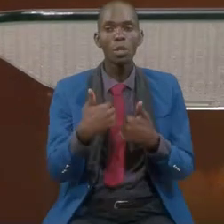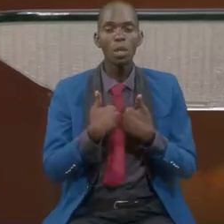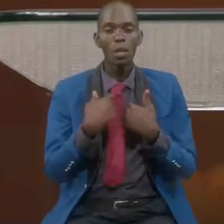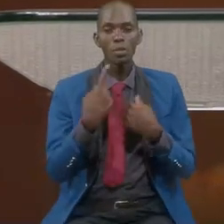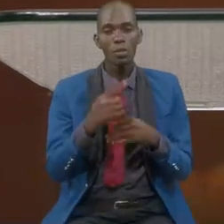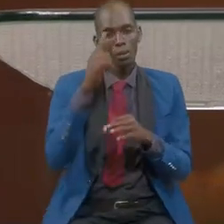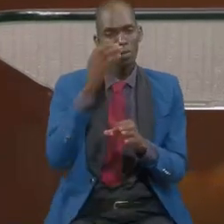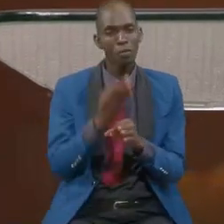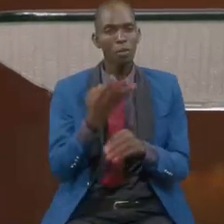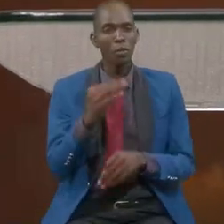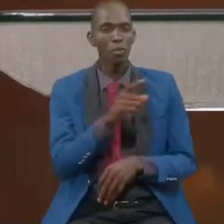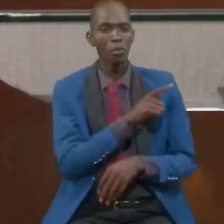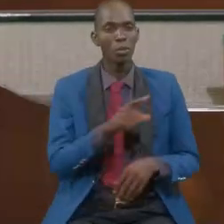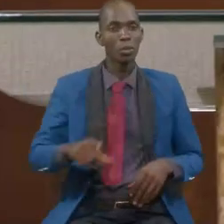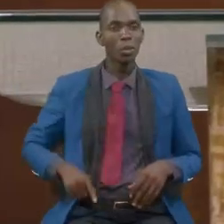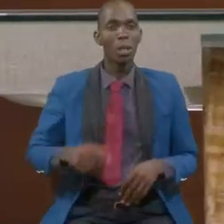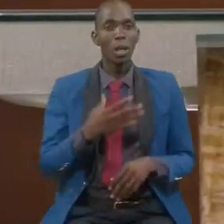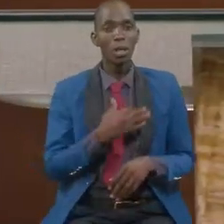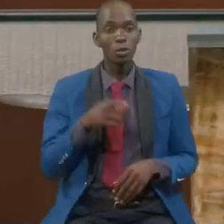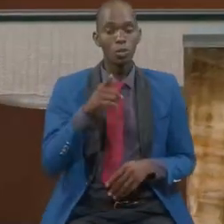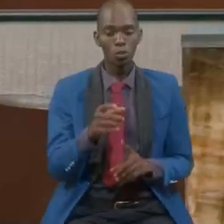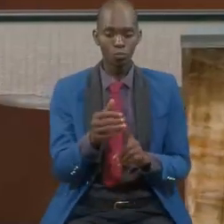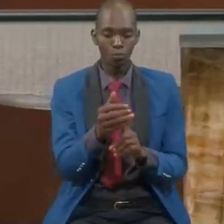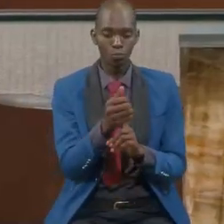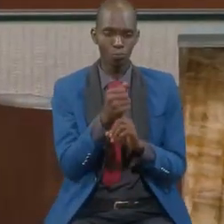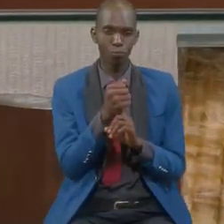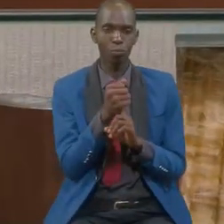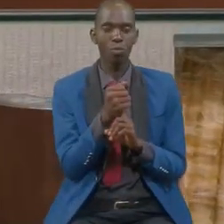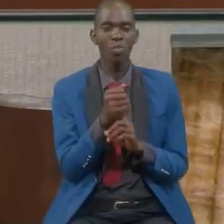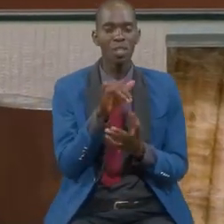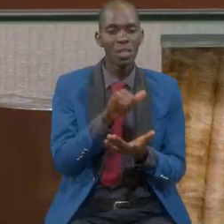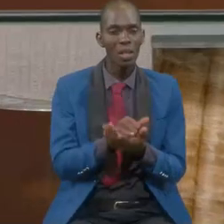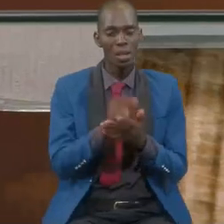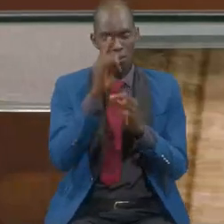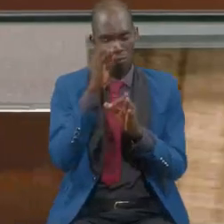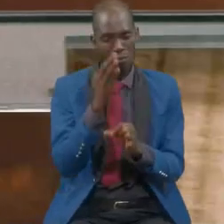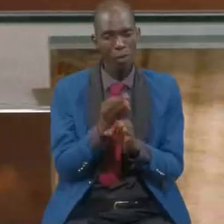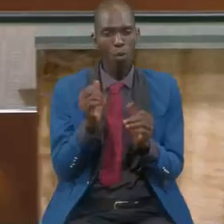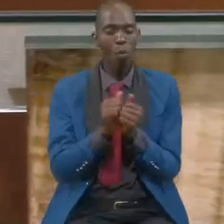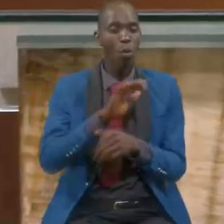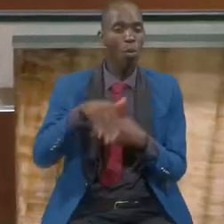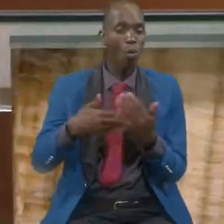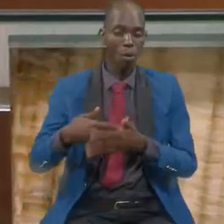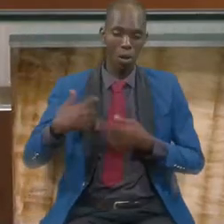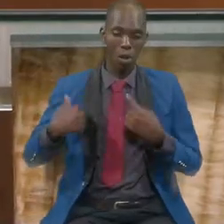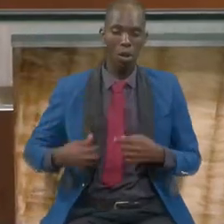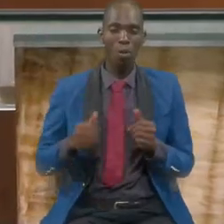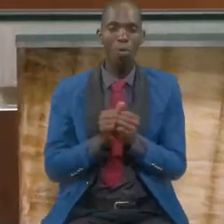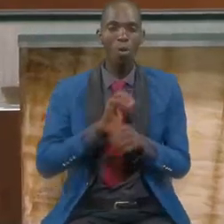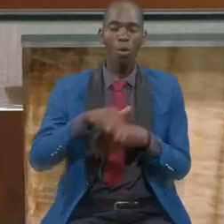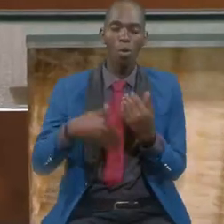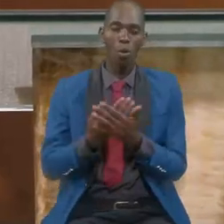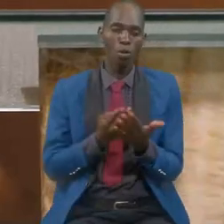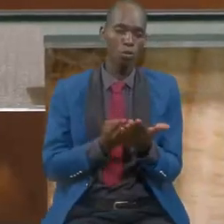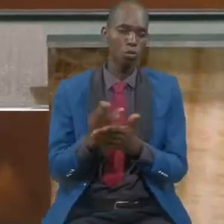avez maintenant la foi du Seigneur et vous embrassez cette foi de tout votre cœur et en toute